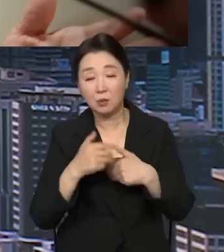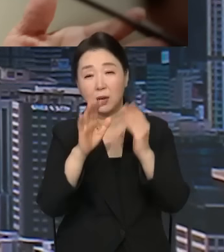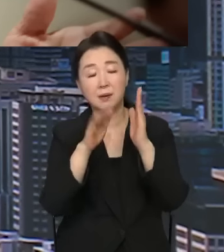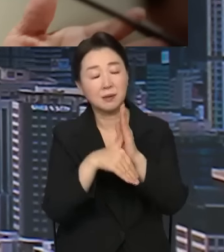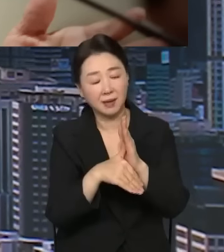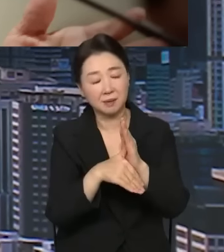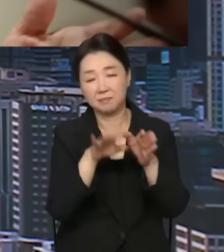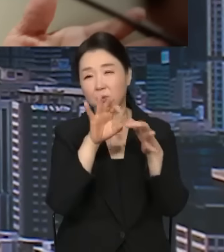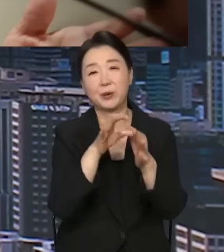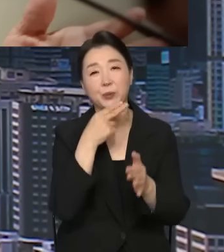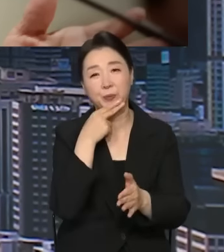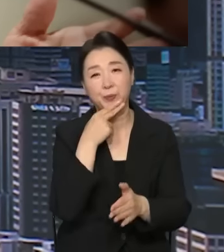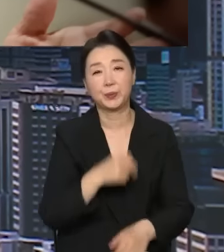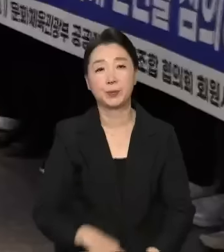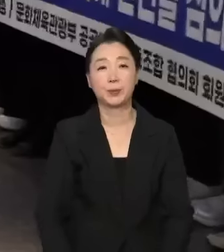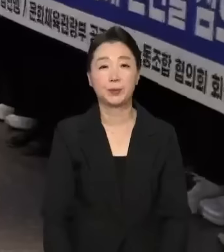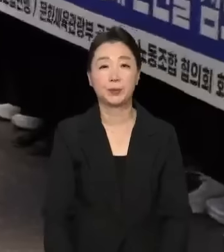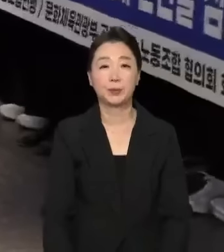못했습니다. 오선민 기자입니다.